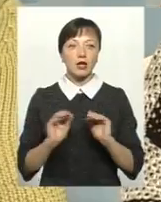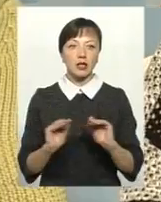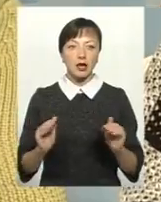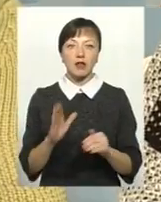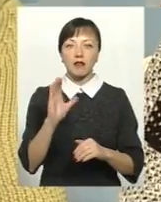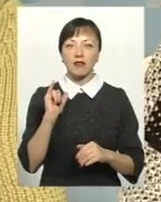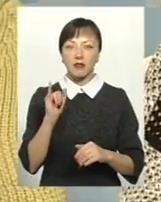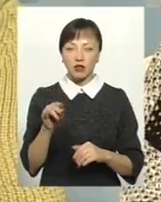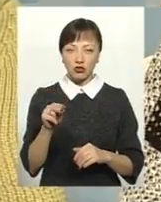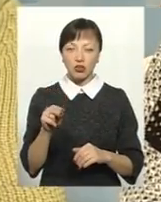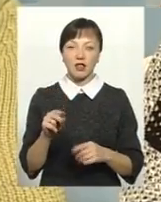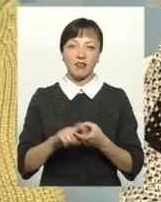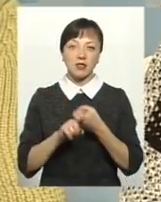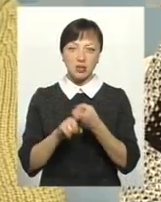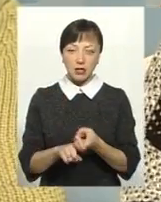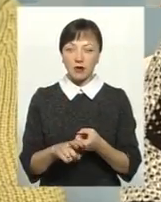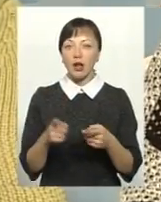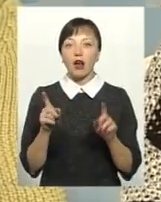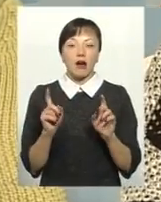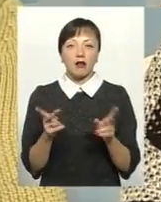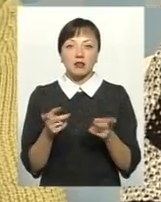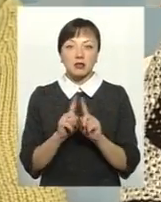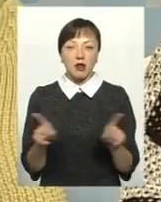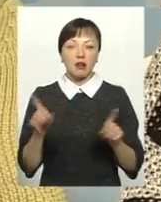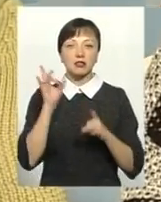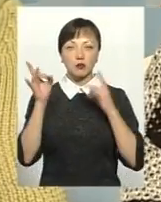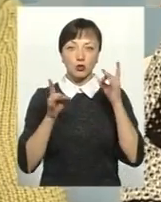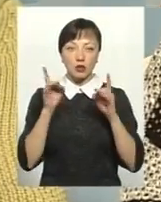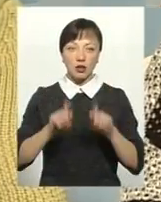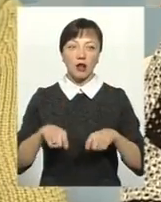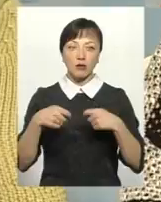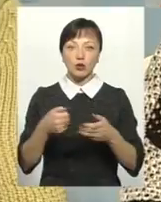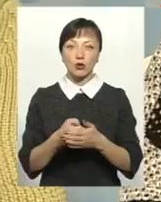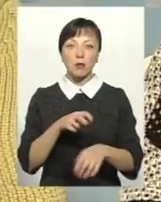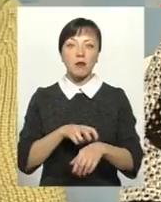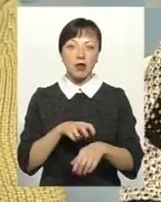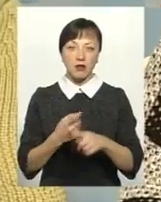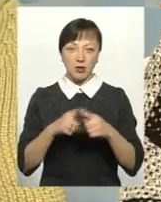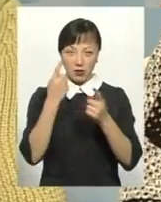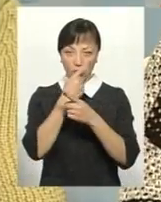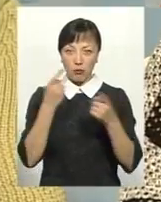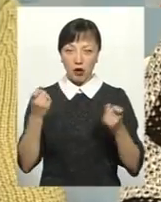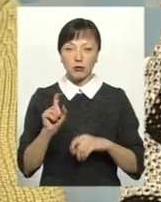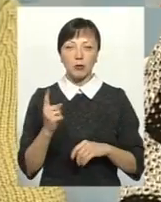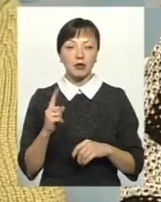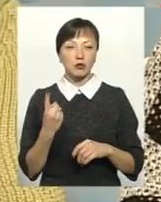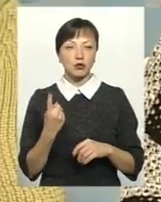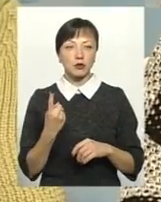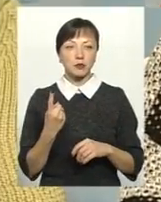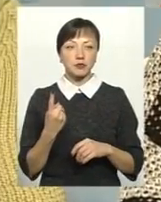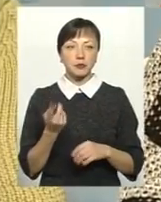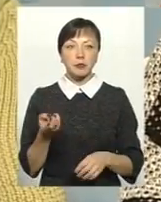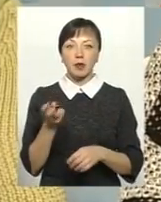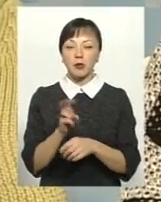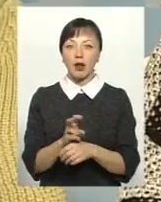которые ВИЧ-инфицированы. Нужно точно так же, как ни странно это звучит, доносить до медиков эту информацию. Потому что,